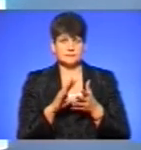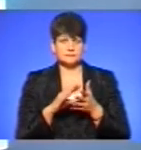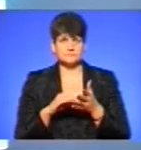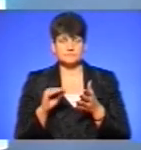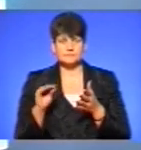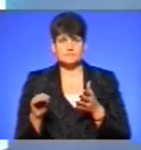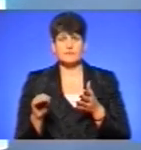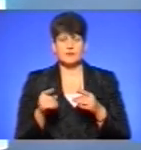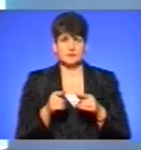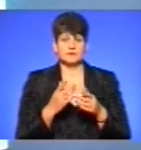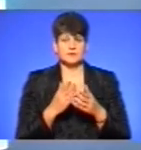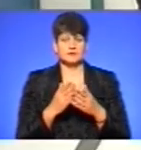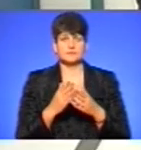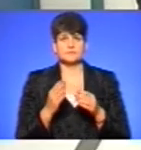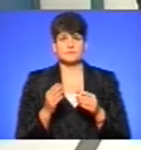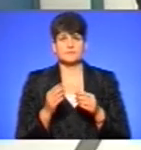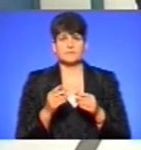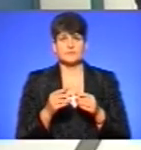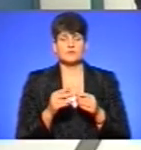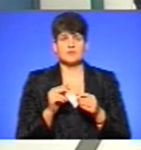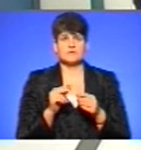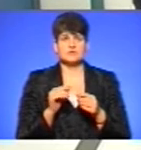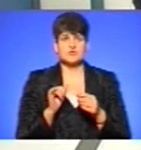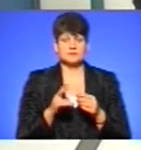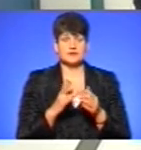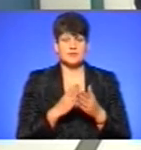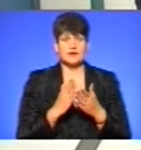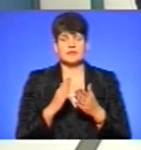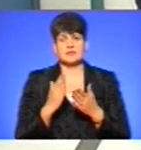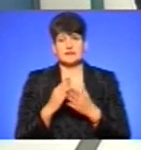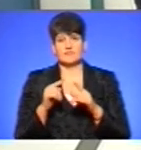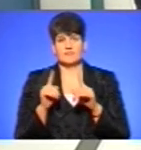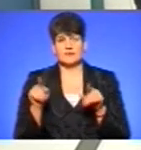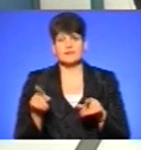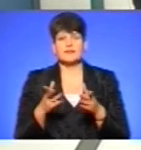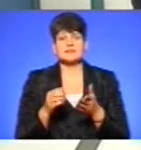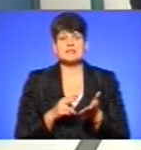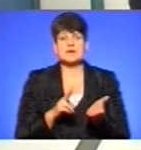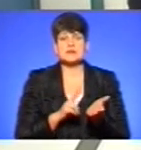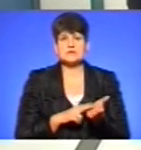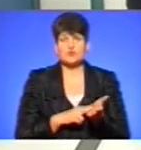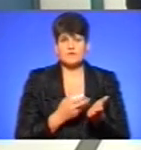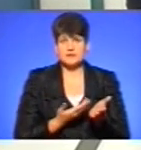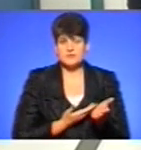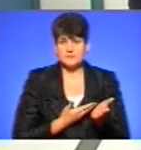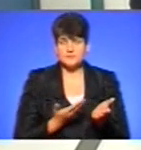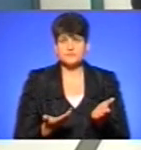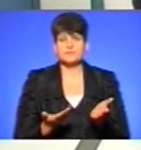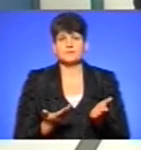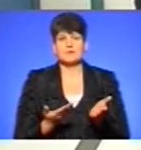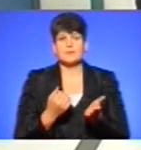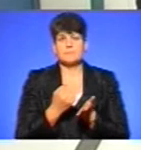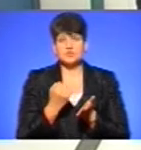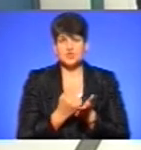сама інформація, там, яка є на чіпі. І знаходиться от суто в витязі, де він зареєстрований, він стоїть печатка